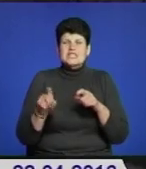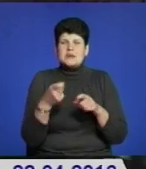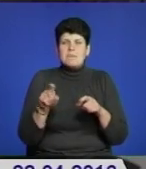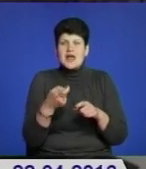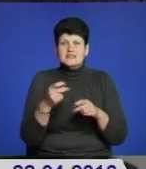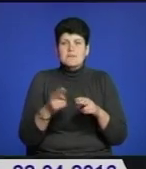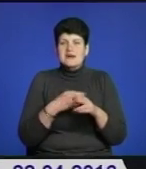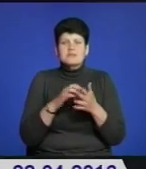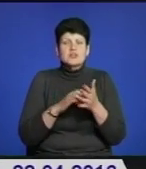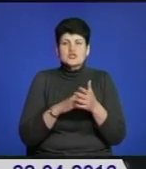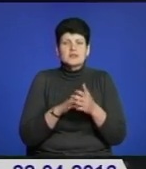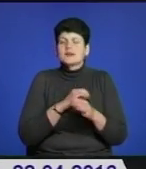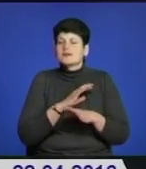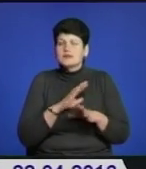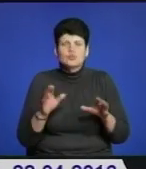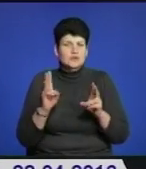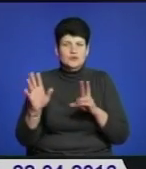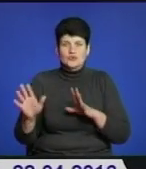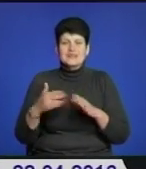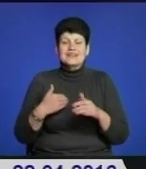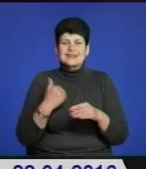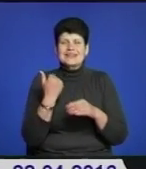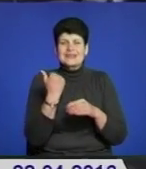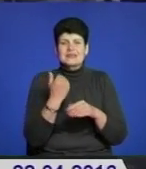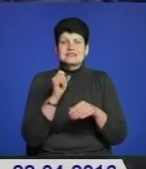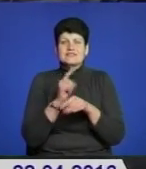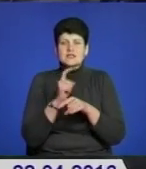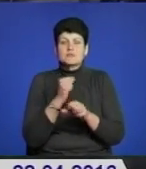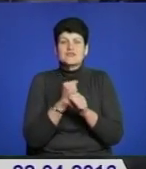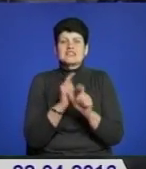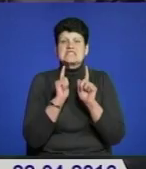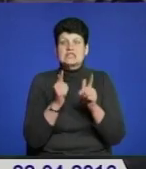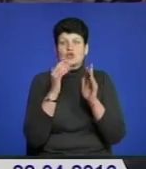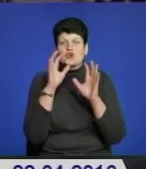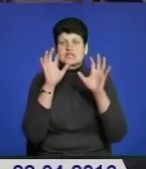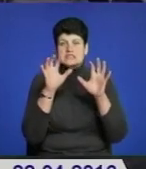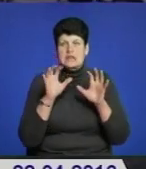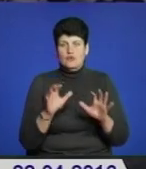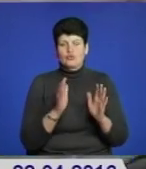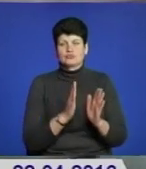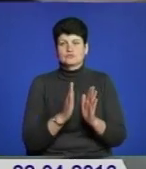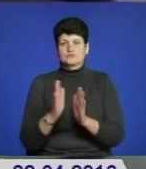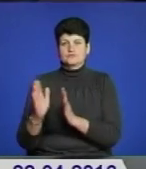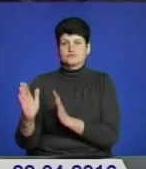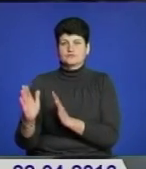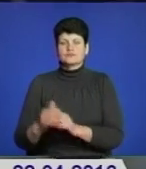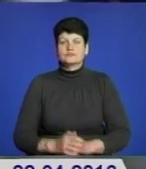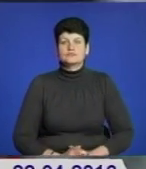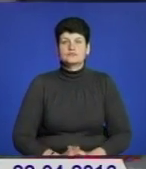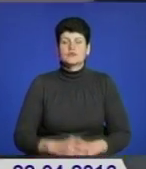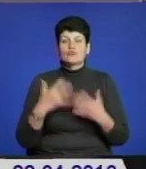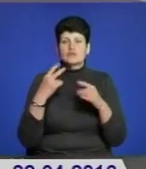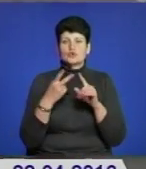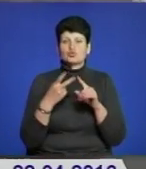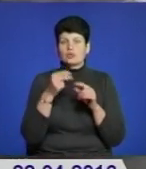причини до людей не буде жодний патрульний. Їхнє завдання – працювати згідно закону і в рамках компетенції національної поліції. Вже другий